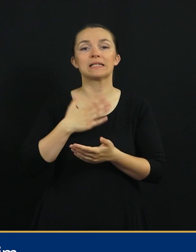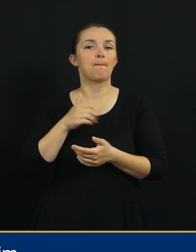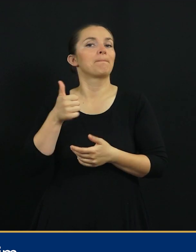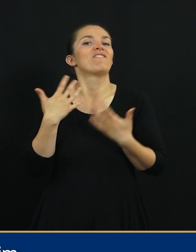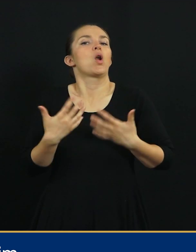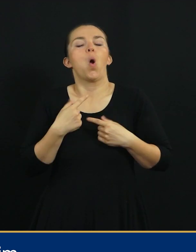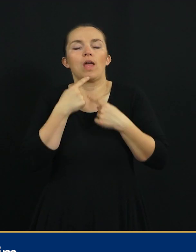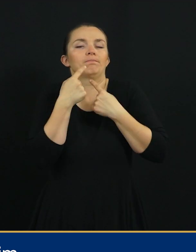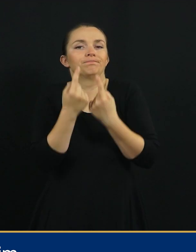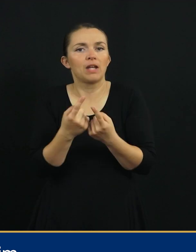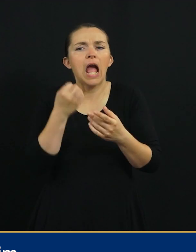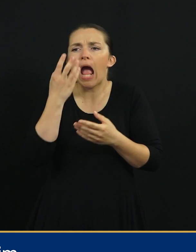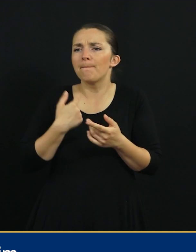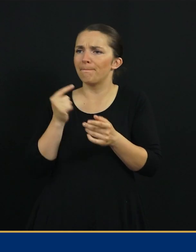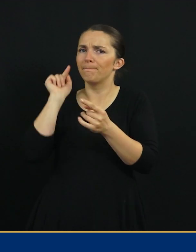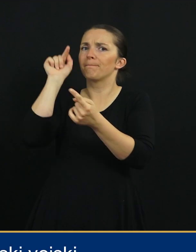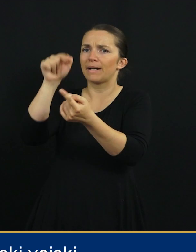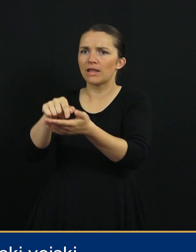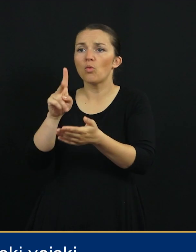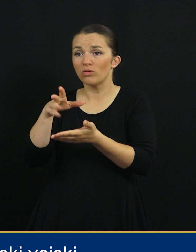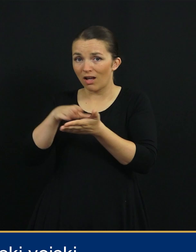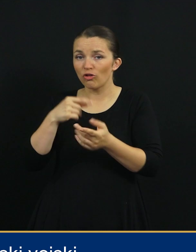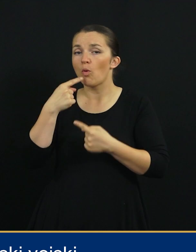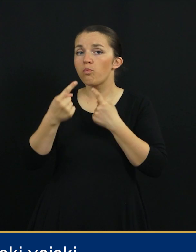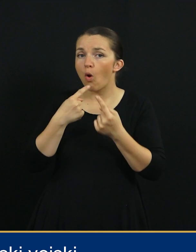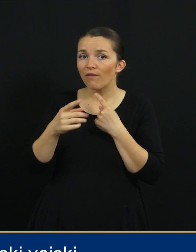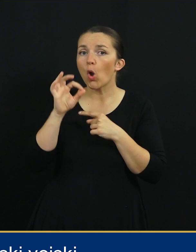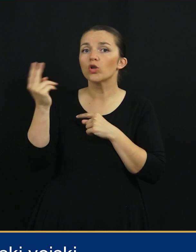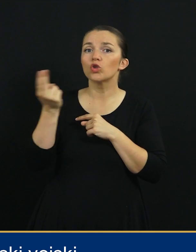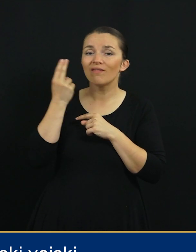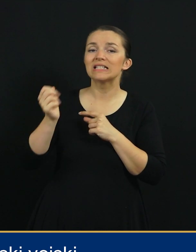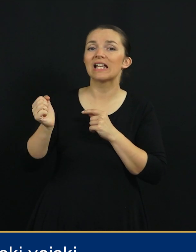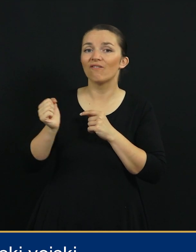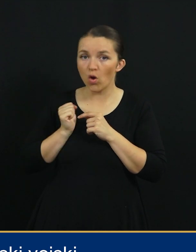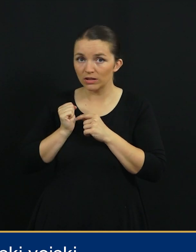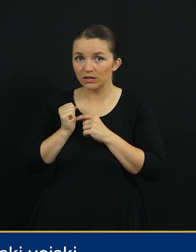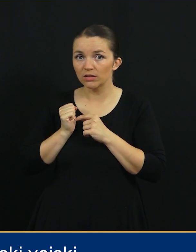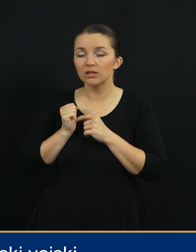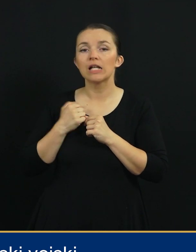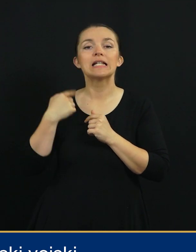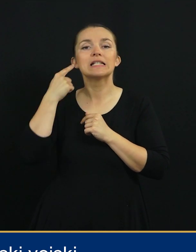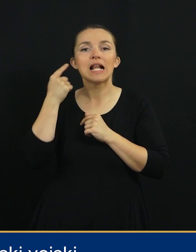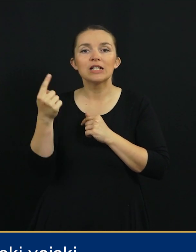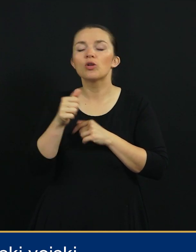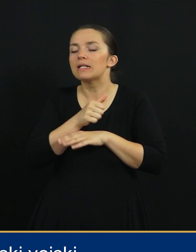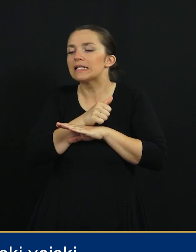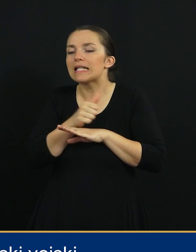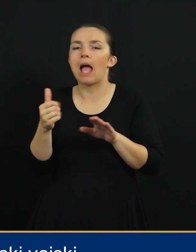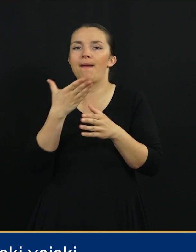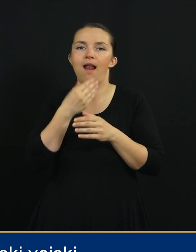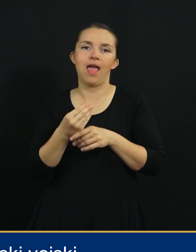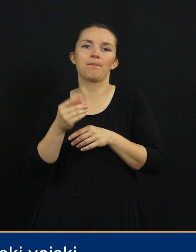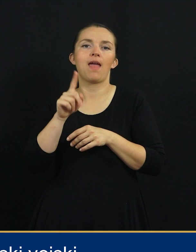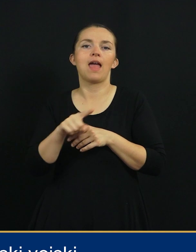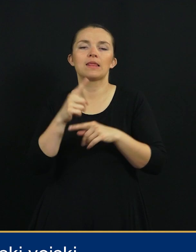roke, kamorkoli pridem, ko se začnemo pogovarjati o Slovenski vojski, slišim same